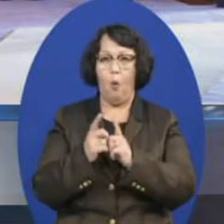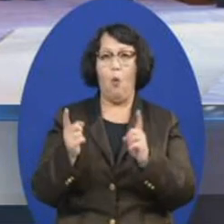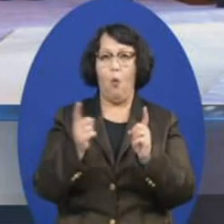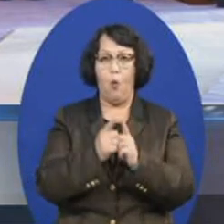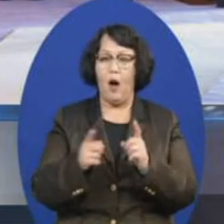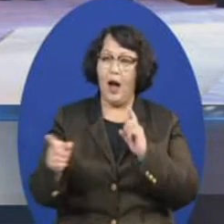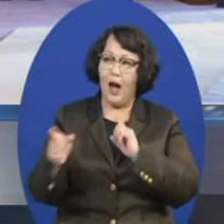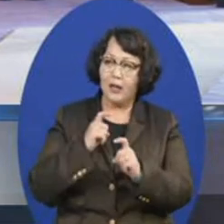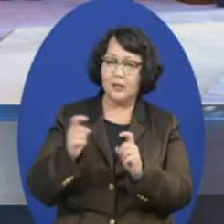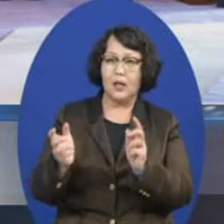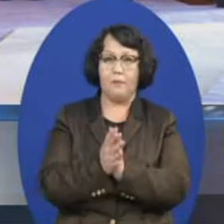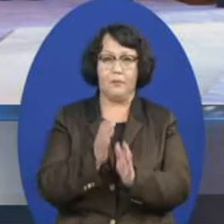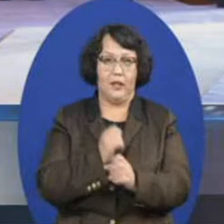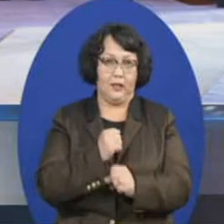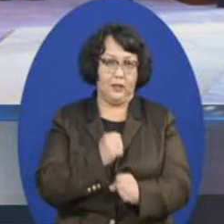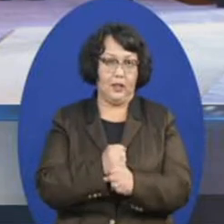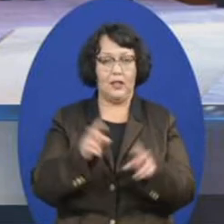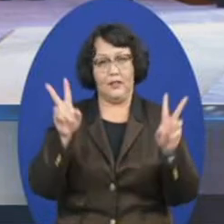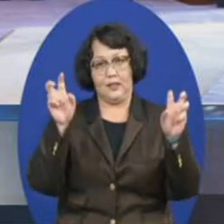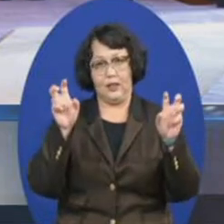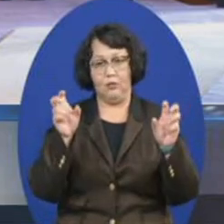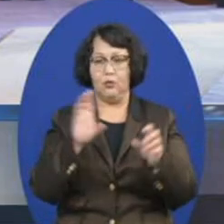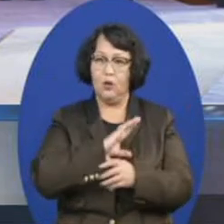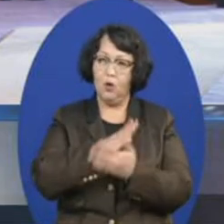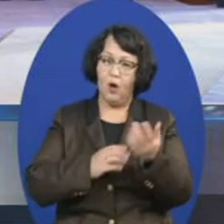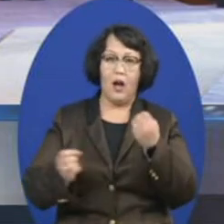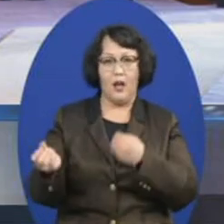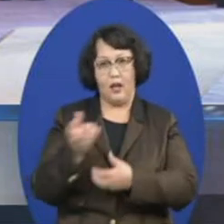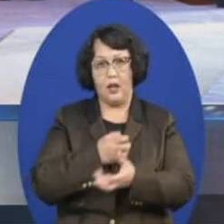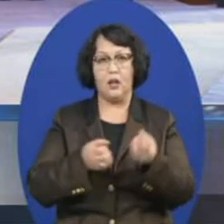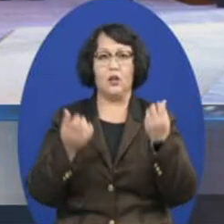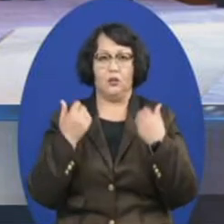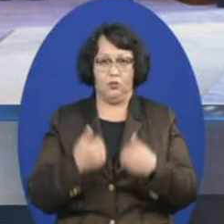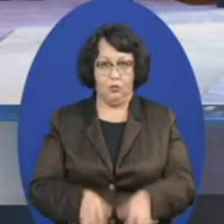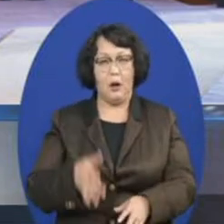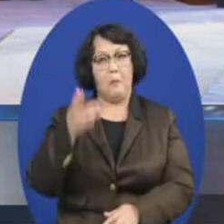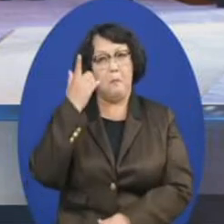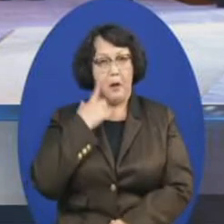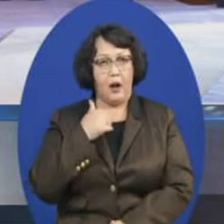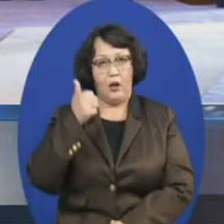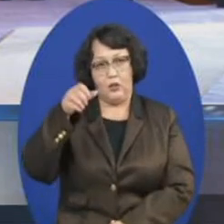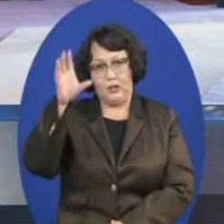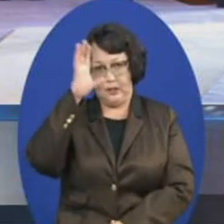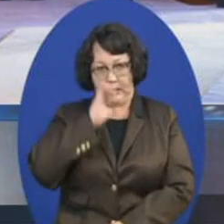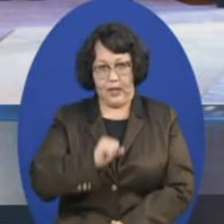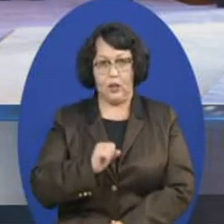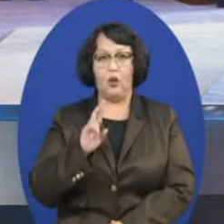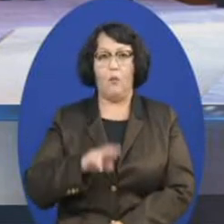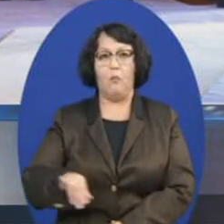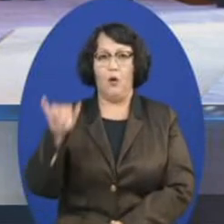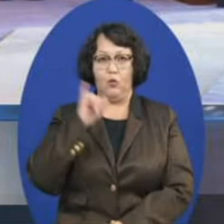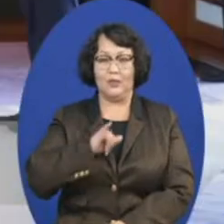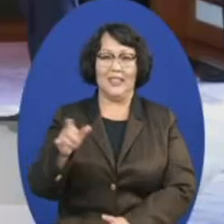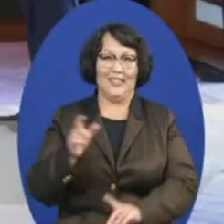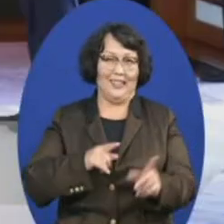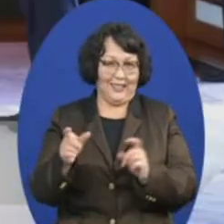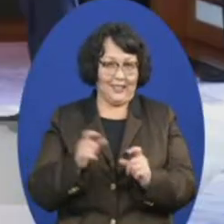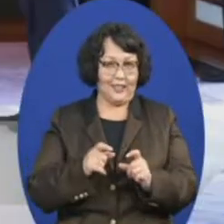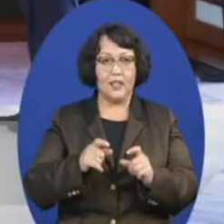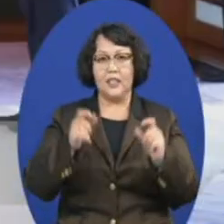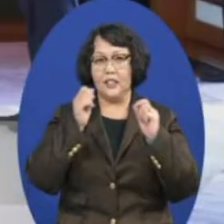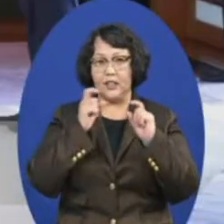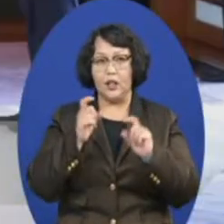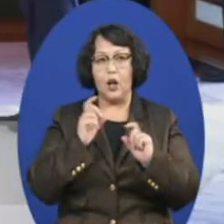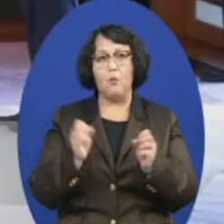нартай уулзаж, хоёр талын харилцаа болон өргөн хүрээтэйсээ дээр элексиг дотно ярилцсан байна. За маргааш ерөнхий сайд Оюу Эрдэнэ Японы улсын эдийн